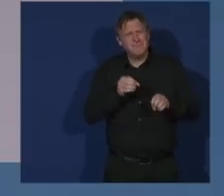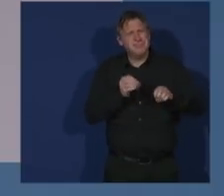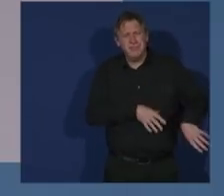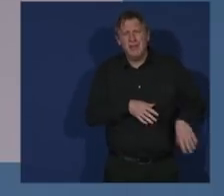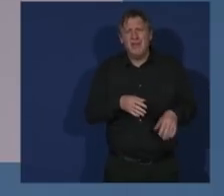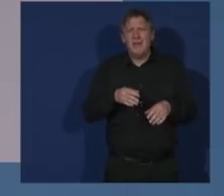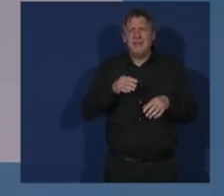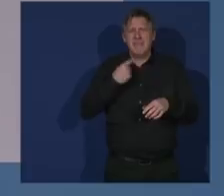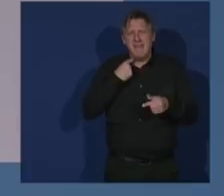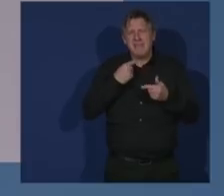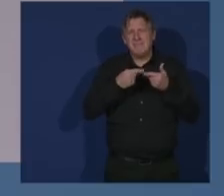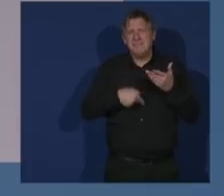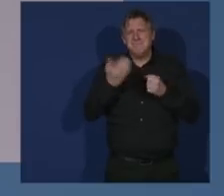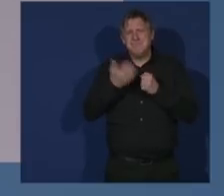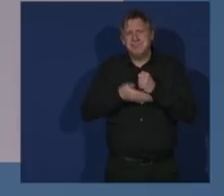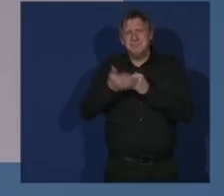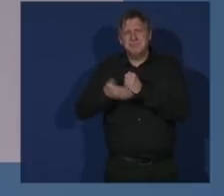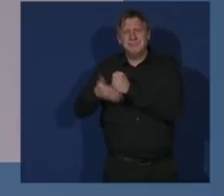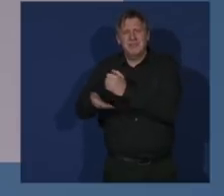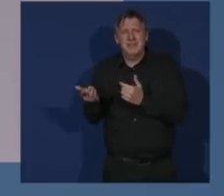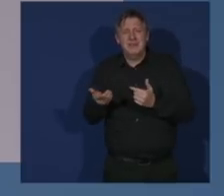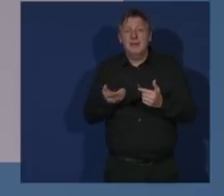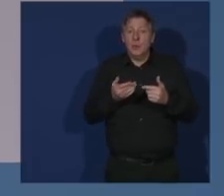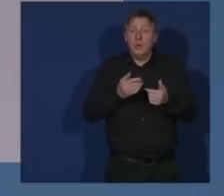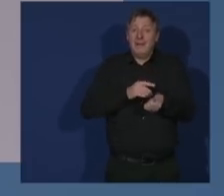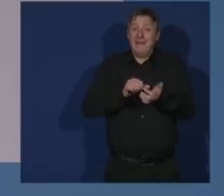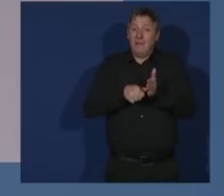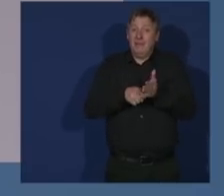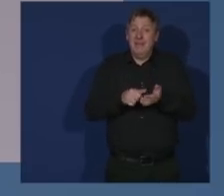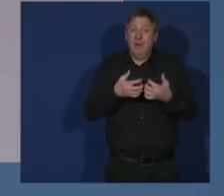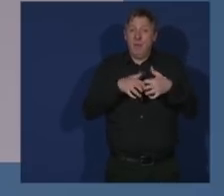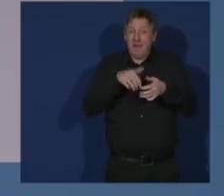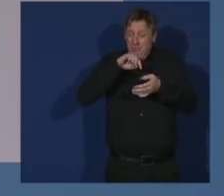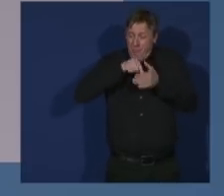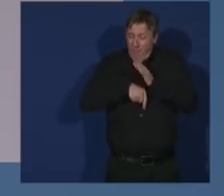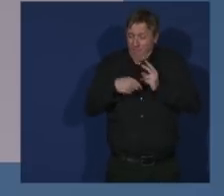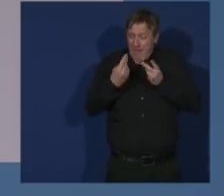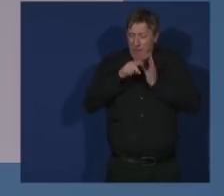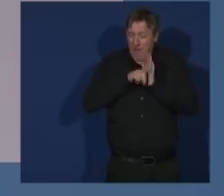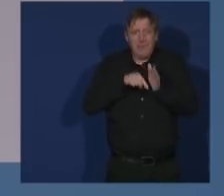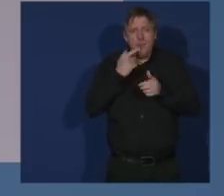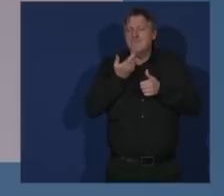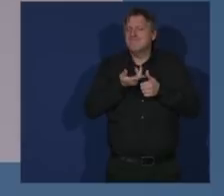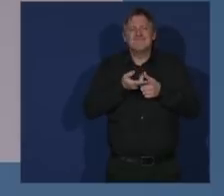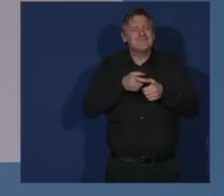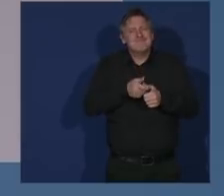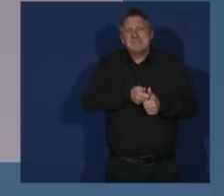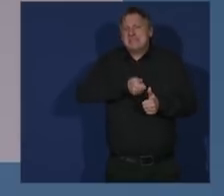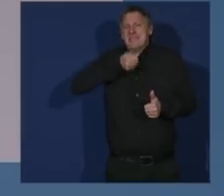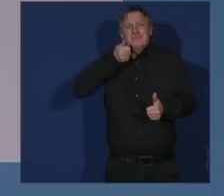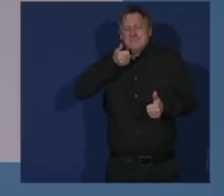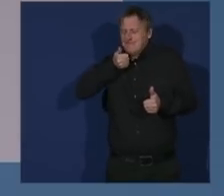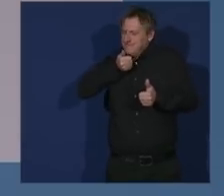distance avec ce qui est notre identité profonde. Mes amis, je vais vous le dire comme je le